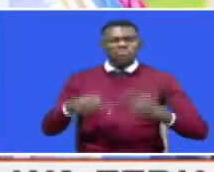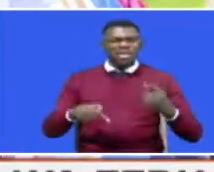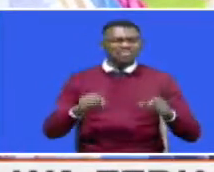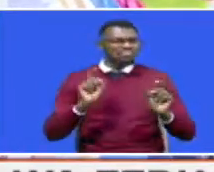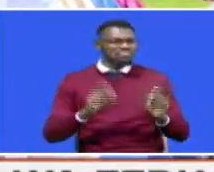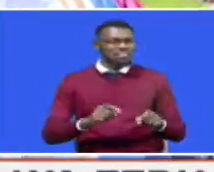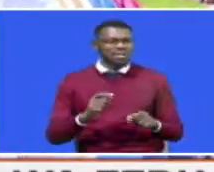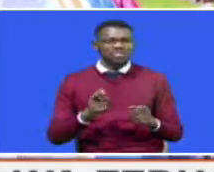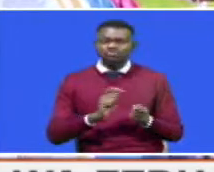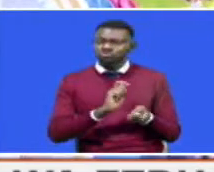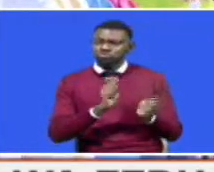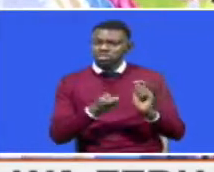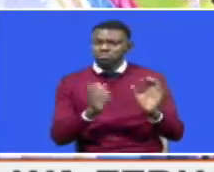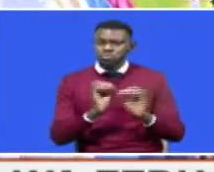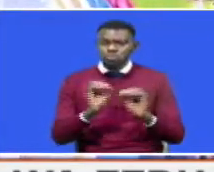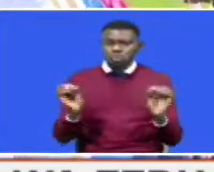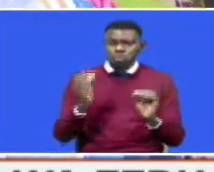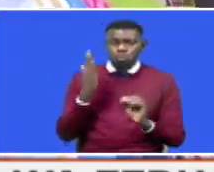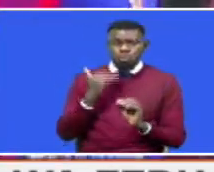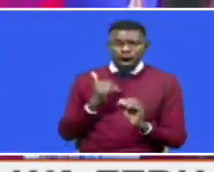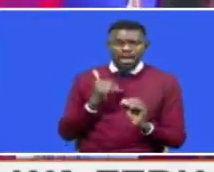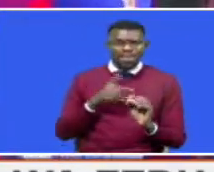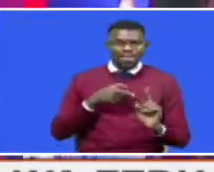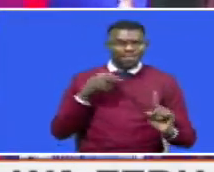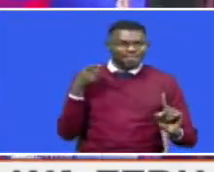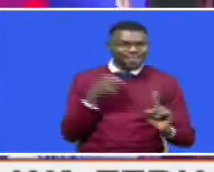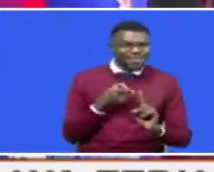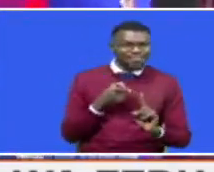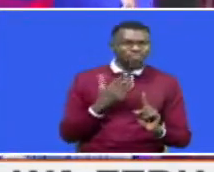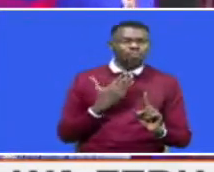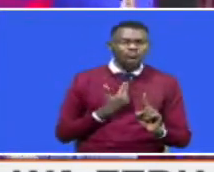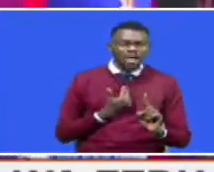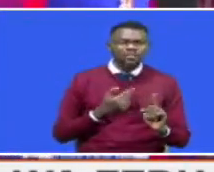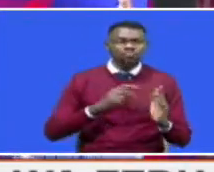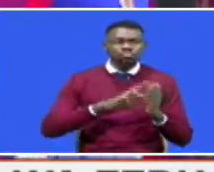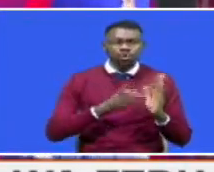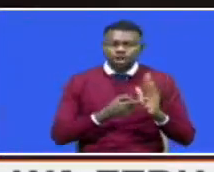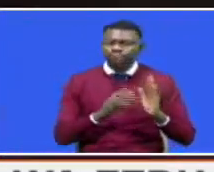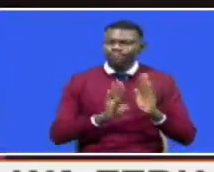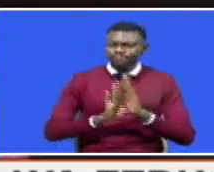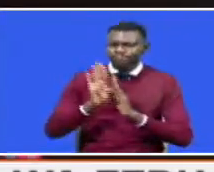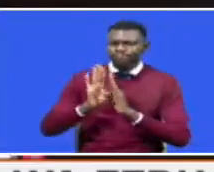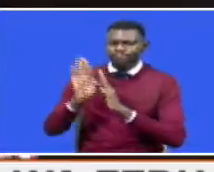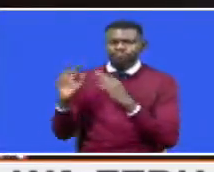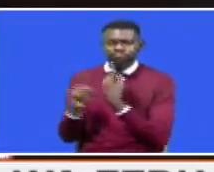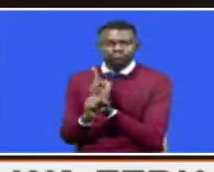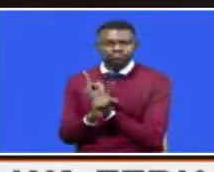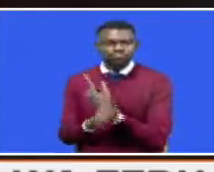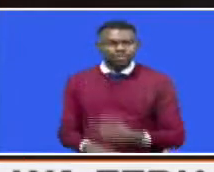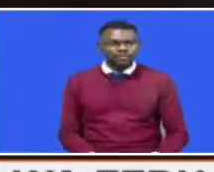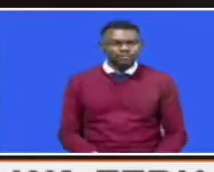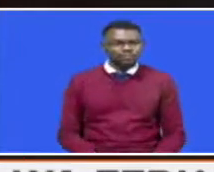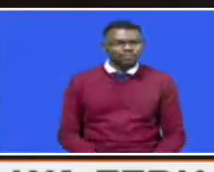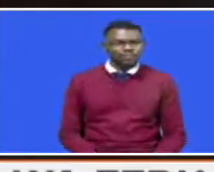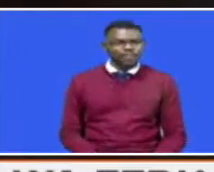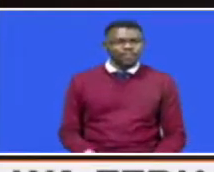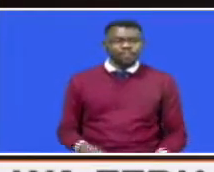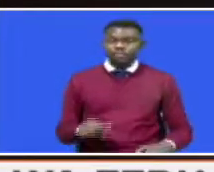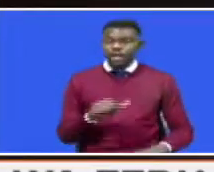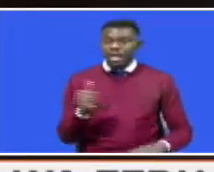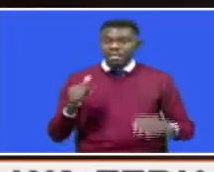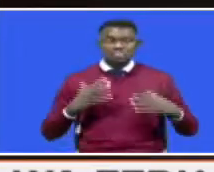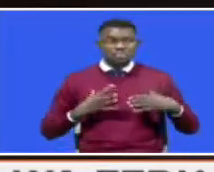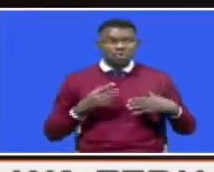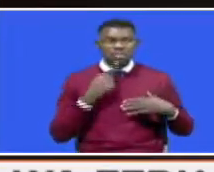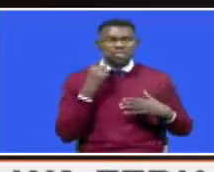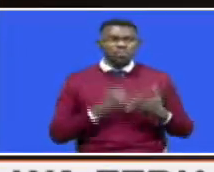chochote kwani ndio chanzo pekee cha kuzalisha mapato ya miradi ya maendeleo. Kuna watu wanasema ati